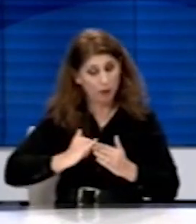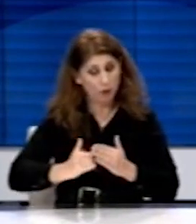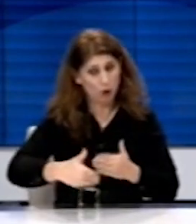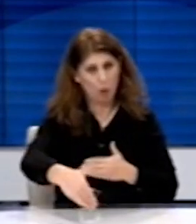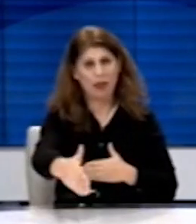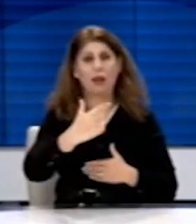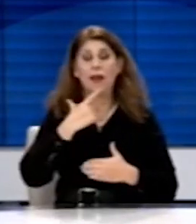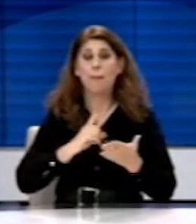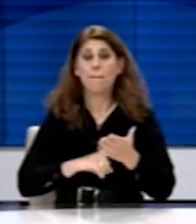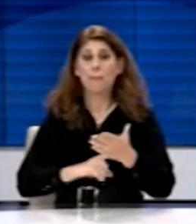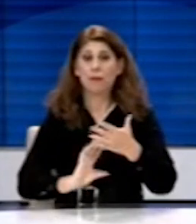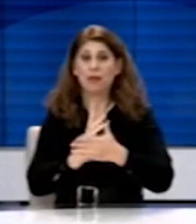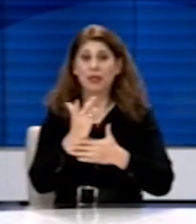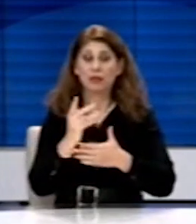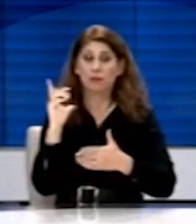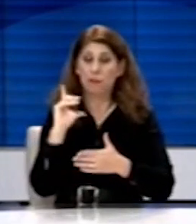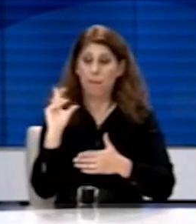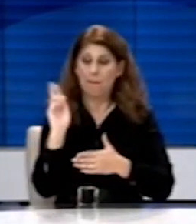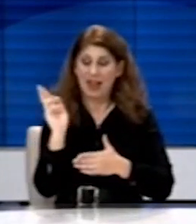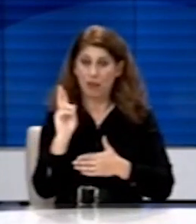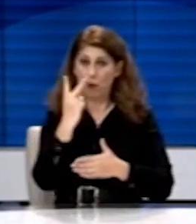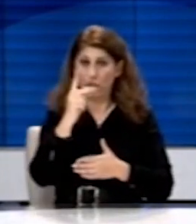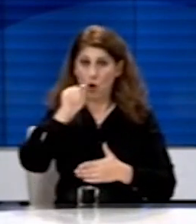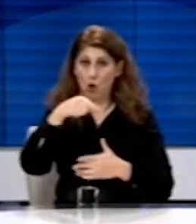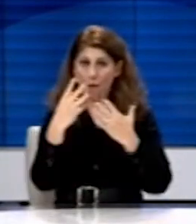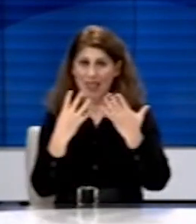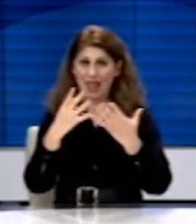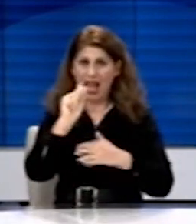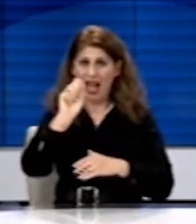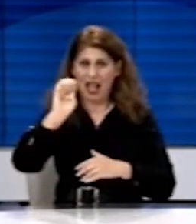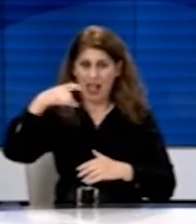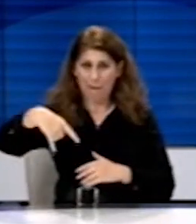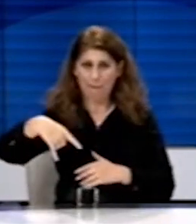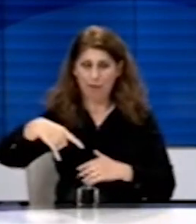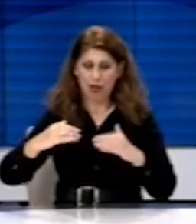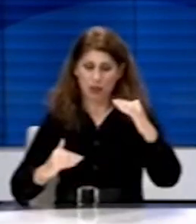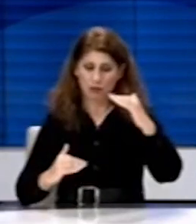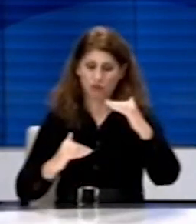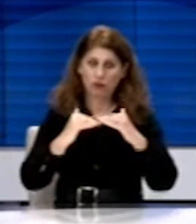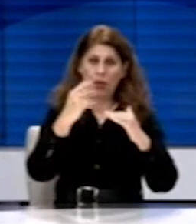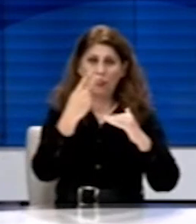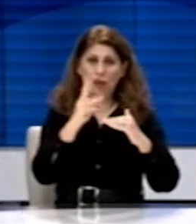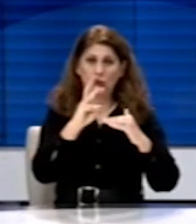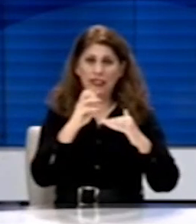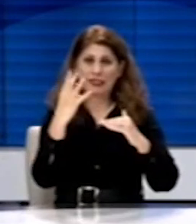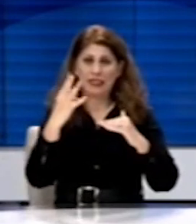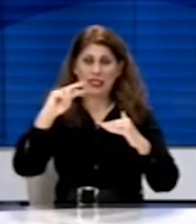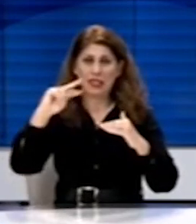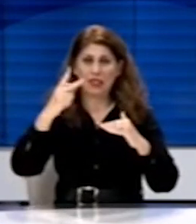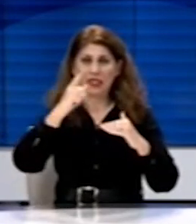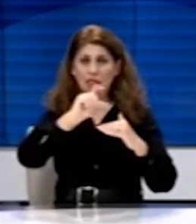να αναπτυχθεί με ρυθμό 2,9% το ΑΕΠ, ώστε να προσεγγίσει τα 234 δισεκατομμύρια